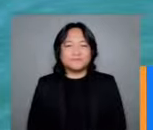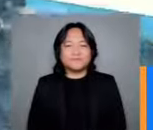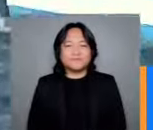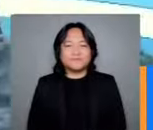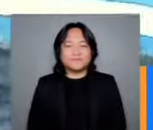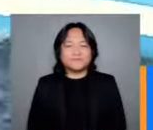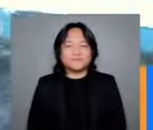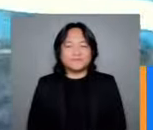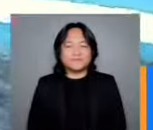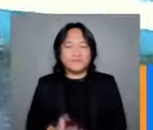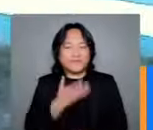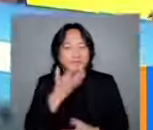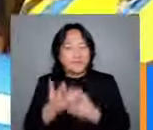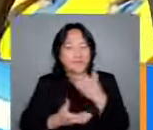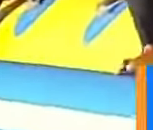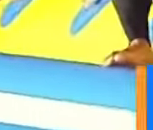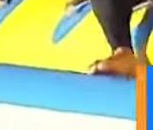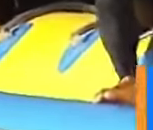Mataas dito.